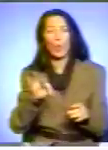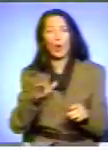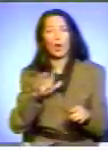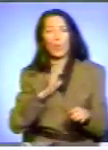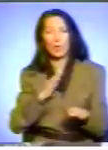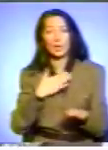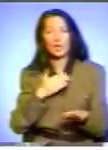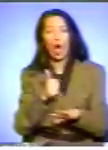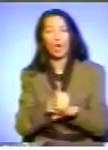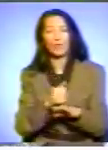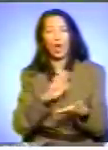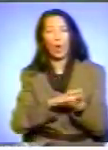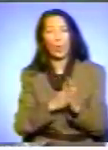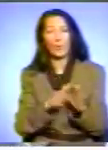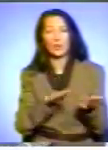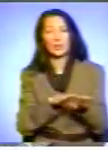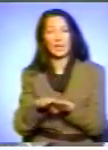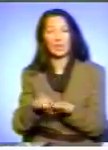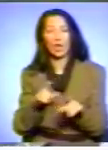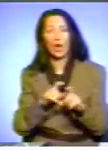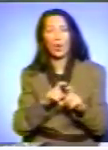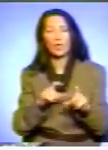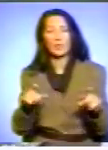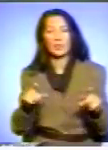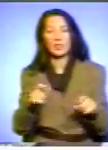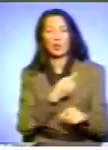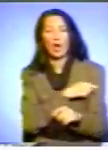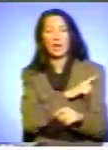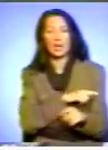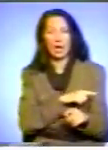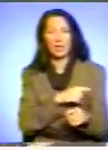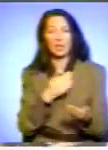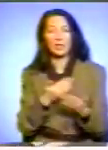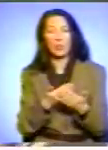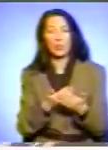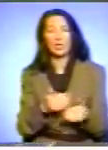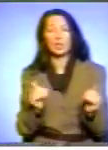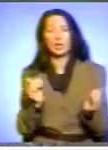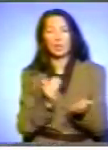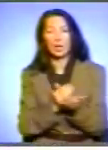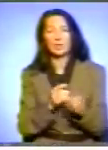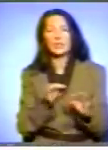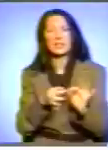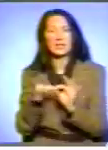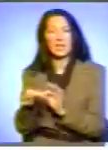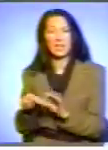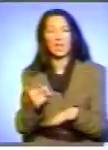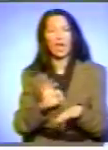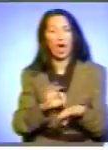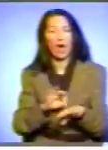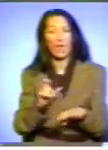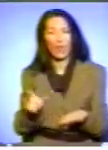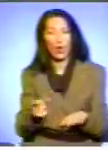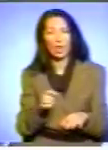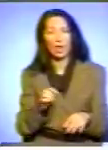умова. Тому що на рівні університетської лікарні найбільше концентруються складні пацієнти,